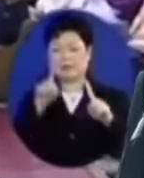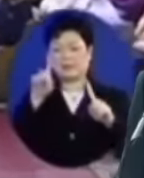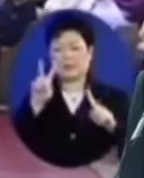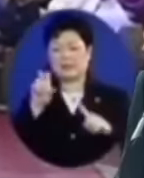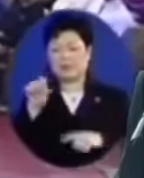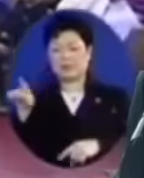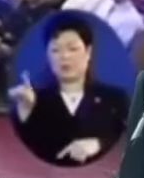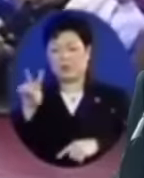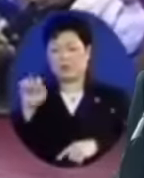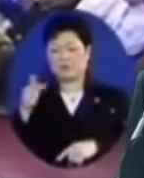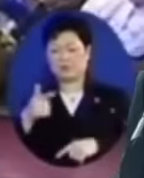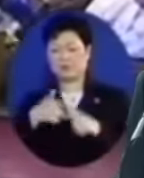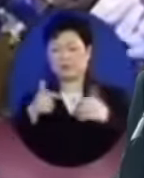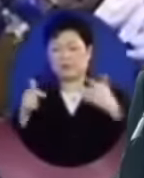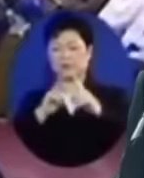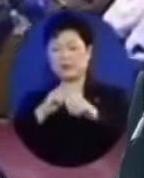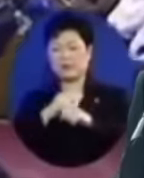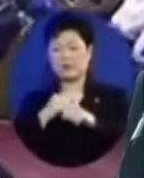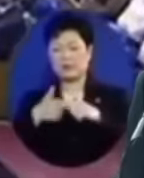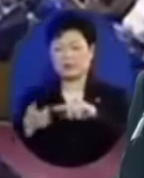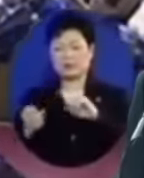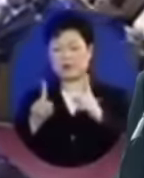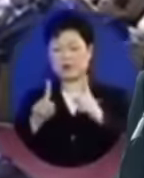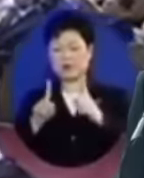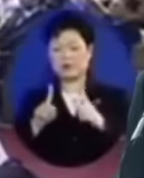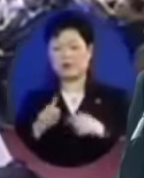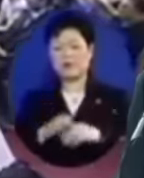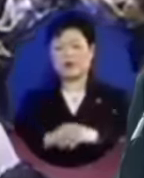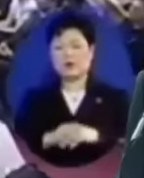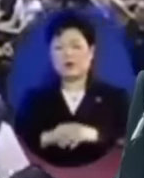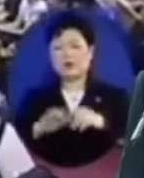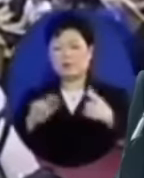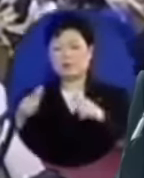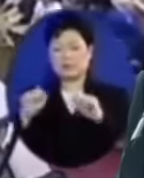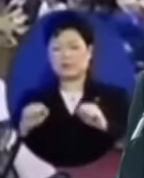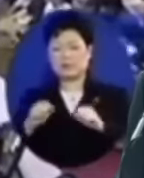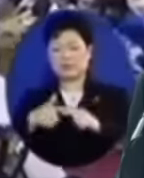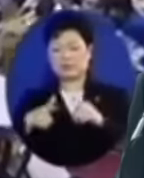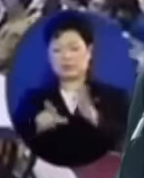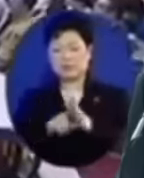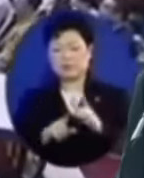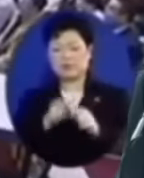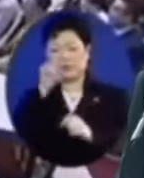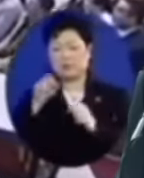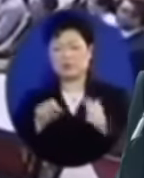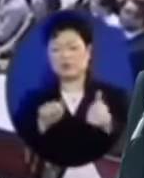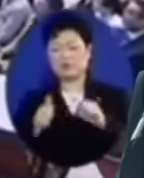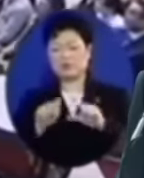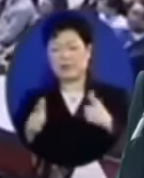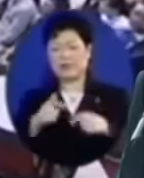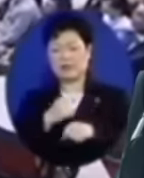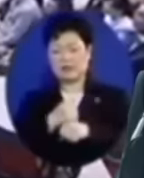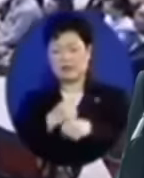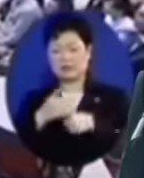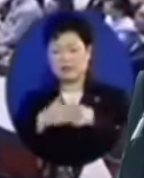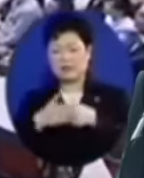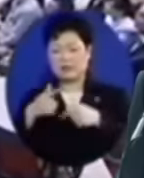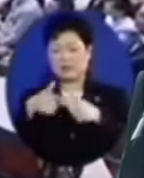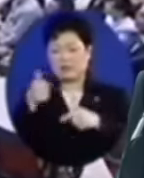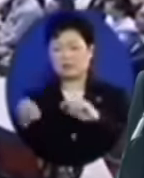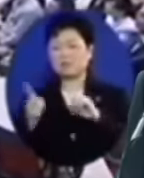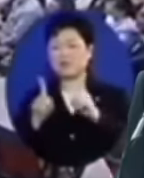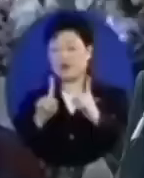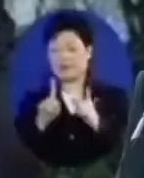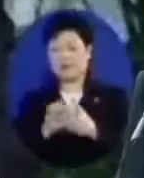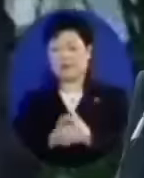부활이요 생명이니 나를 믿는 자는 죽어도 살겠고 무릇 살아서 나를 믿는 자는 영원히 죽지 아니하리라. 예수님은 이제